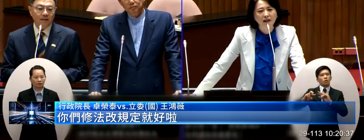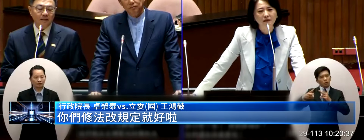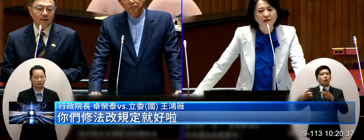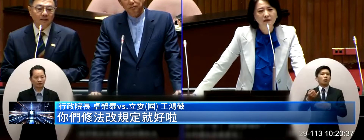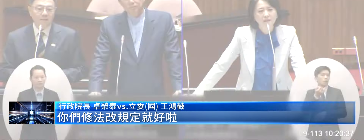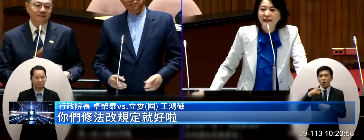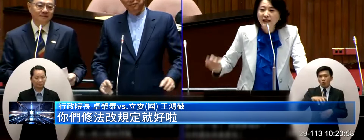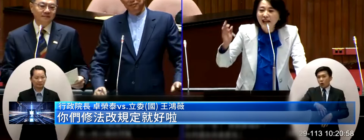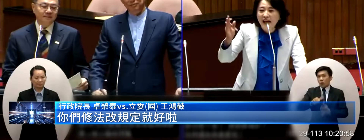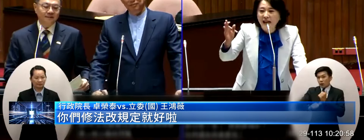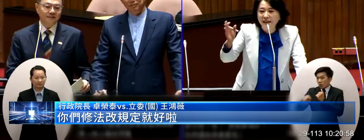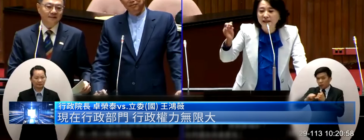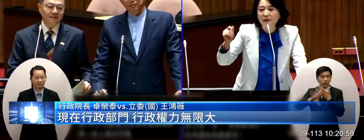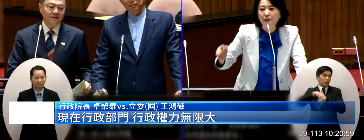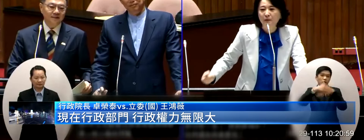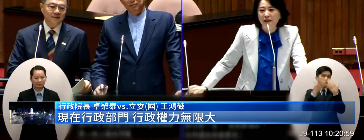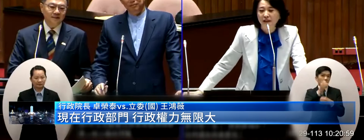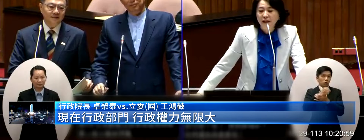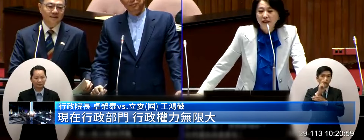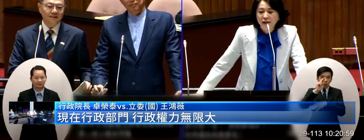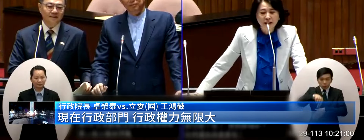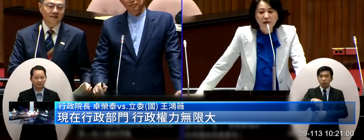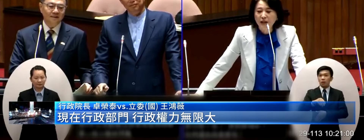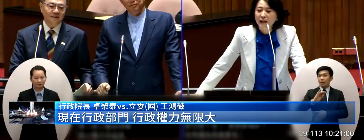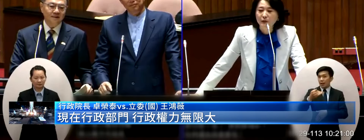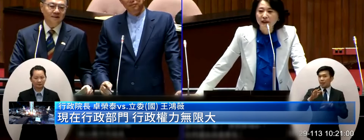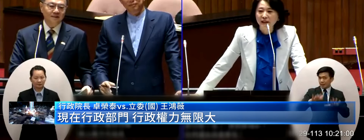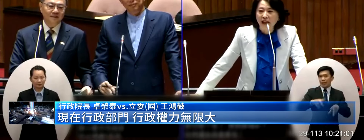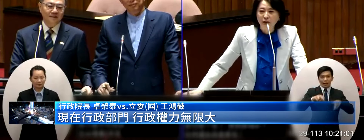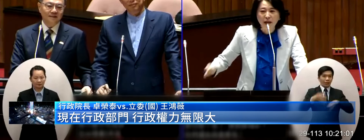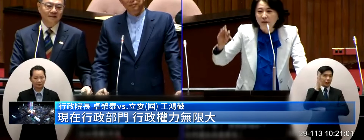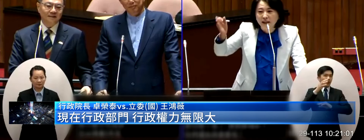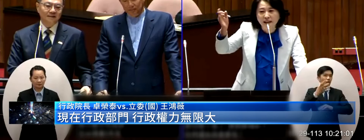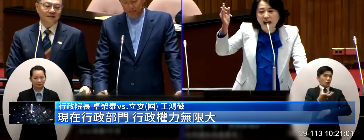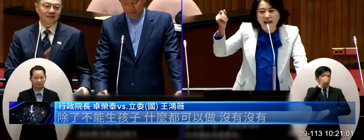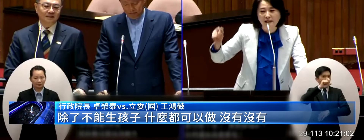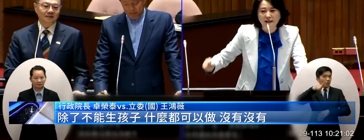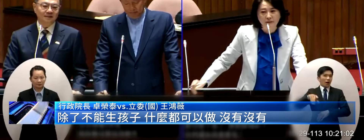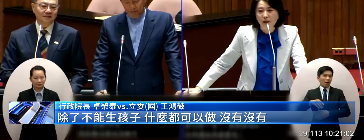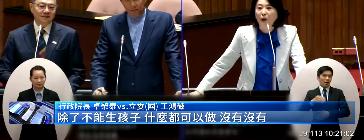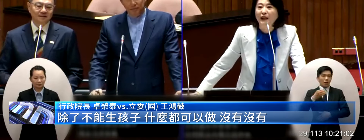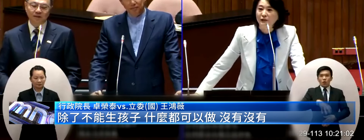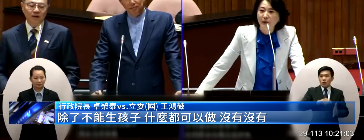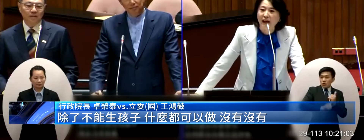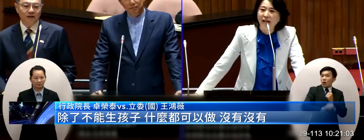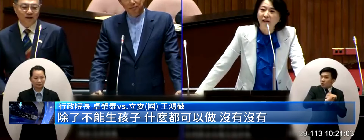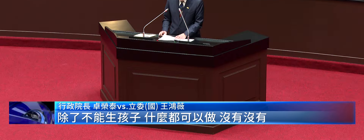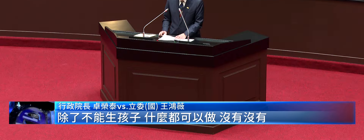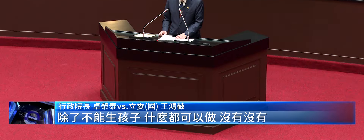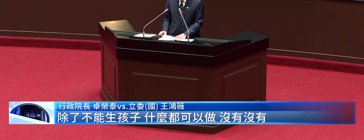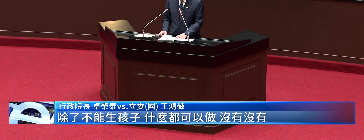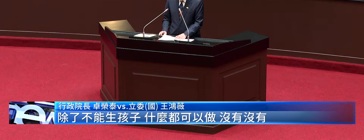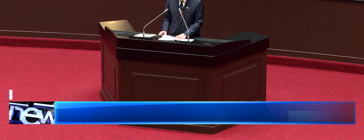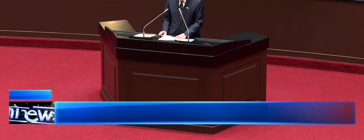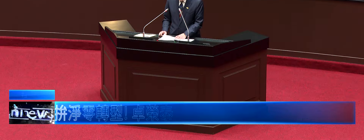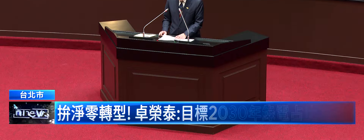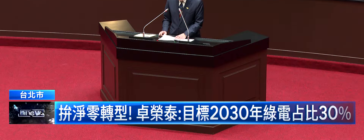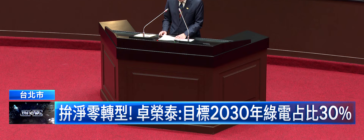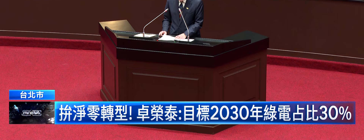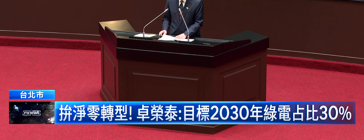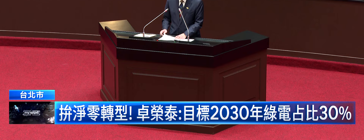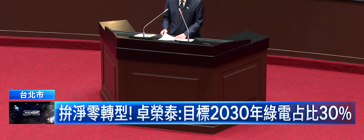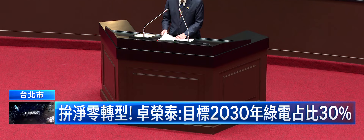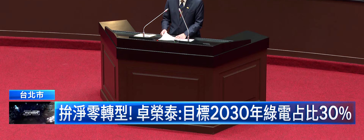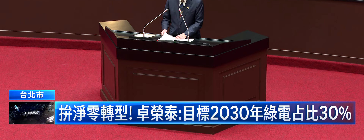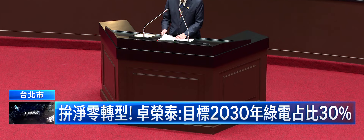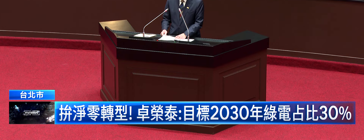好了。现在啊，行政部门行政权力无限大，除了不能生孩子，什么都可以做呀。 核三厂二号机停不停，